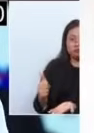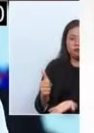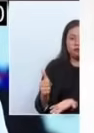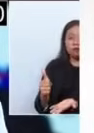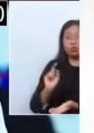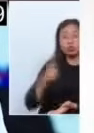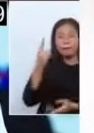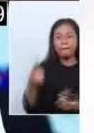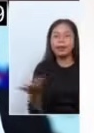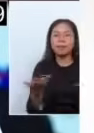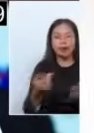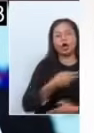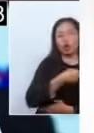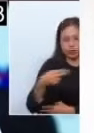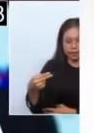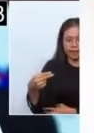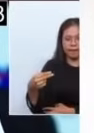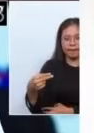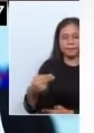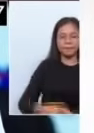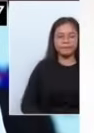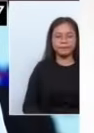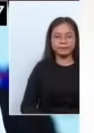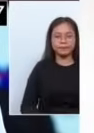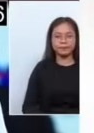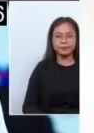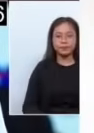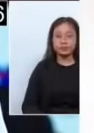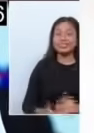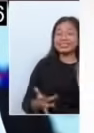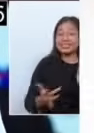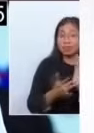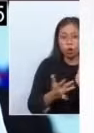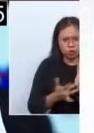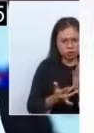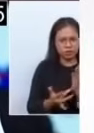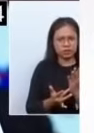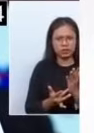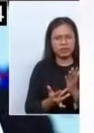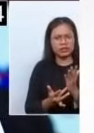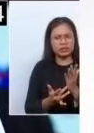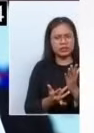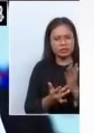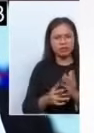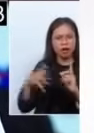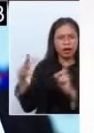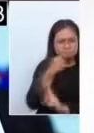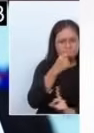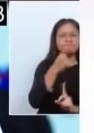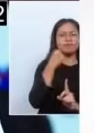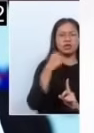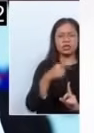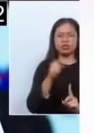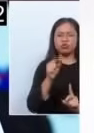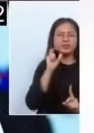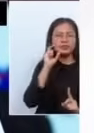yang positif untuk rekonsolidasi dari undecided dan juga swing voters yang per hari ini masih ada di angka 20%.